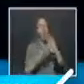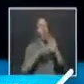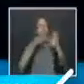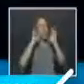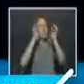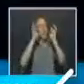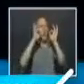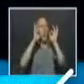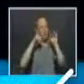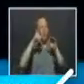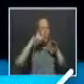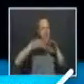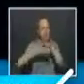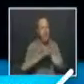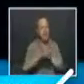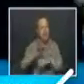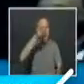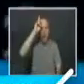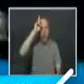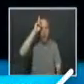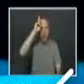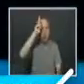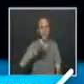ובמיוחד עם זה שהוא נכנס לליכוד,